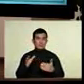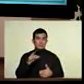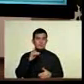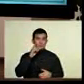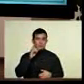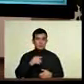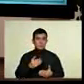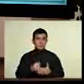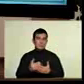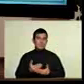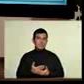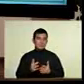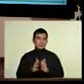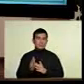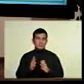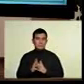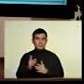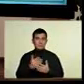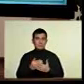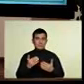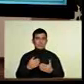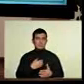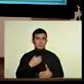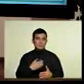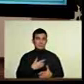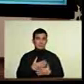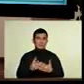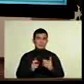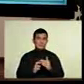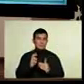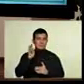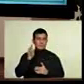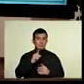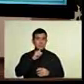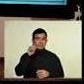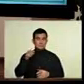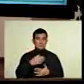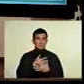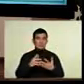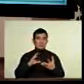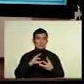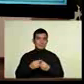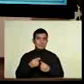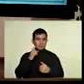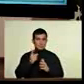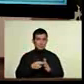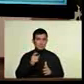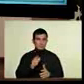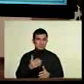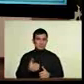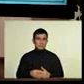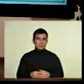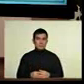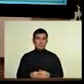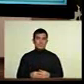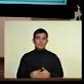и о жизни растений, и о жизни животных, и о космосе, и о нашей планете Земля. А